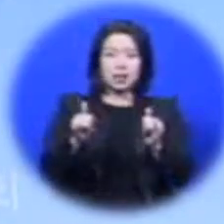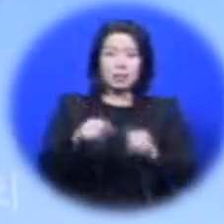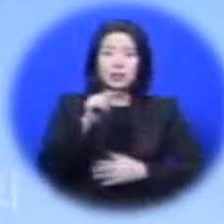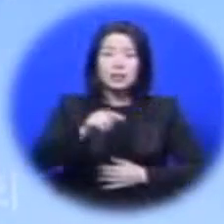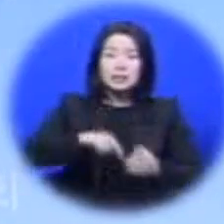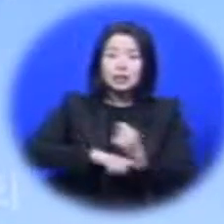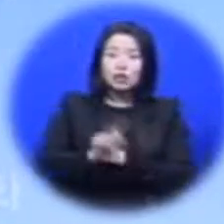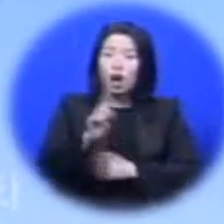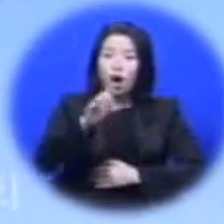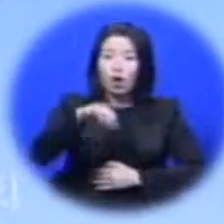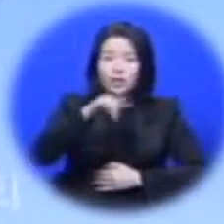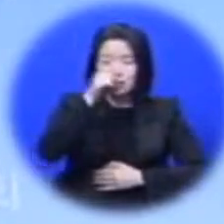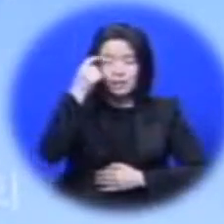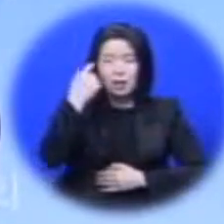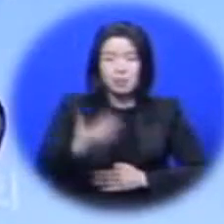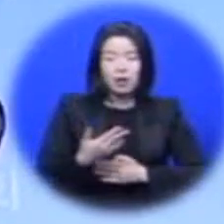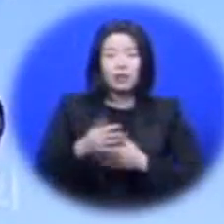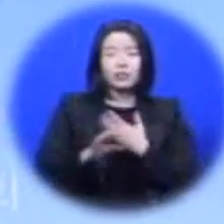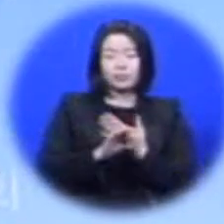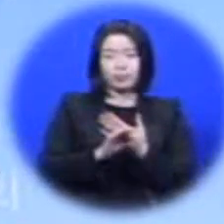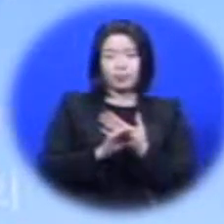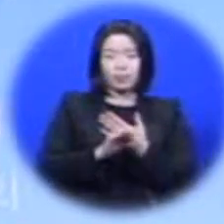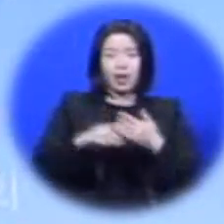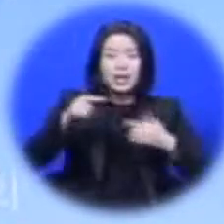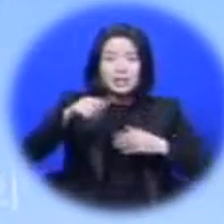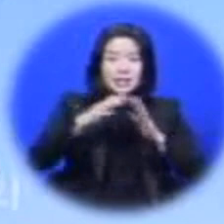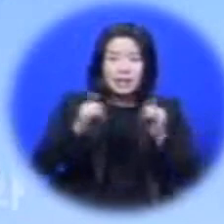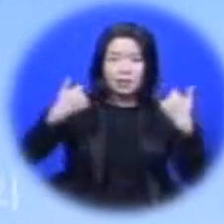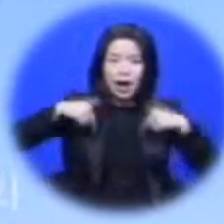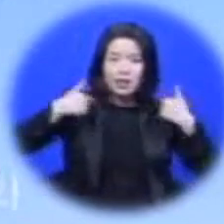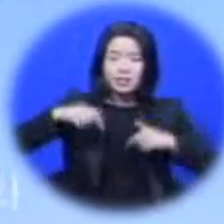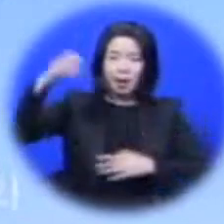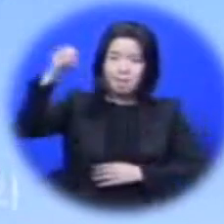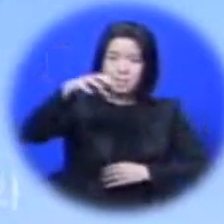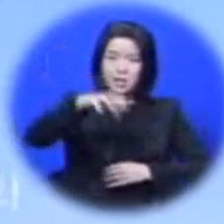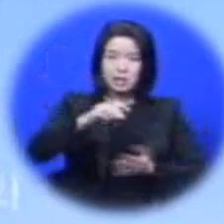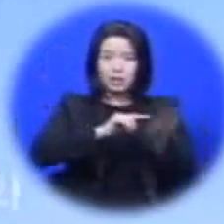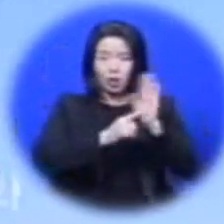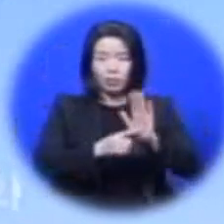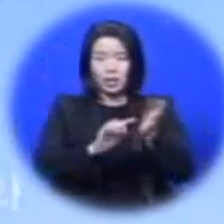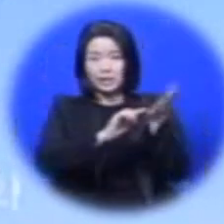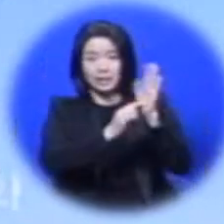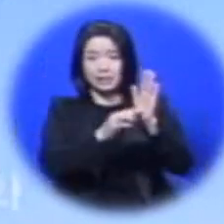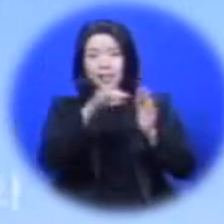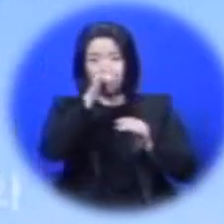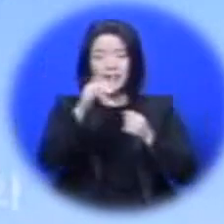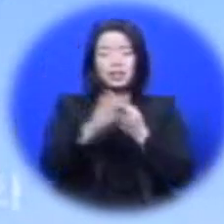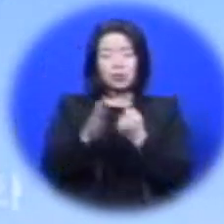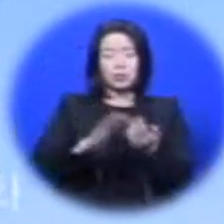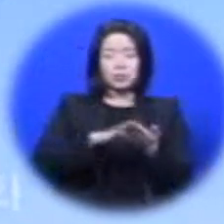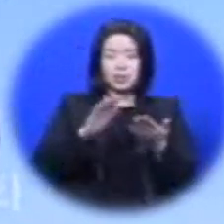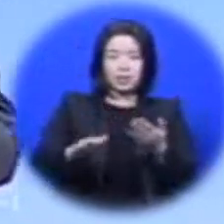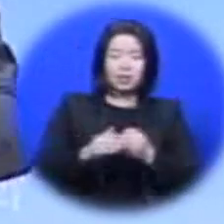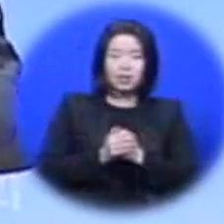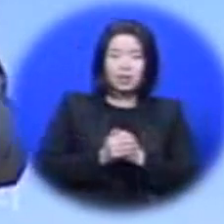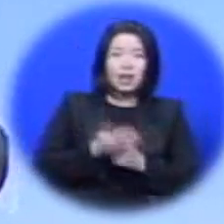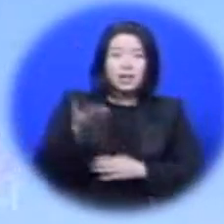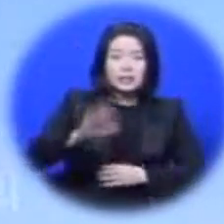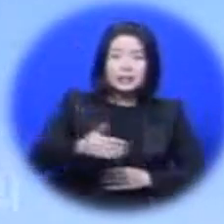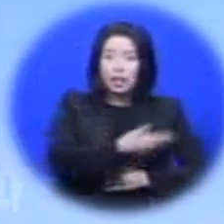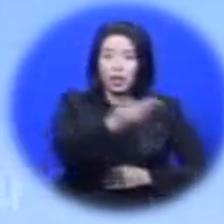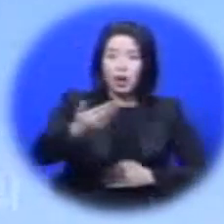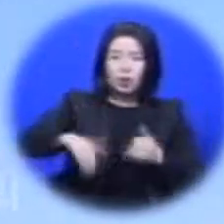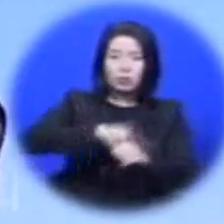어디 있느냐면 그 사람은 항상 빛 가운데 드러나 있는 사람이기 때문에 그렇습니다. 그런데 여러분